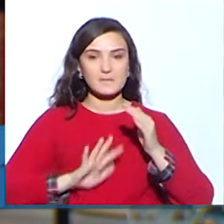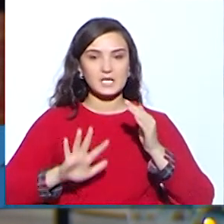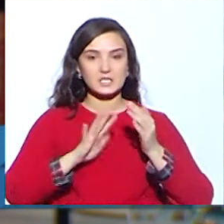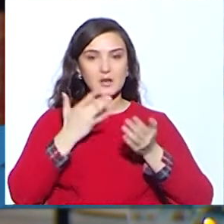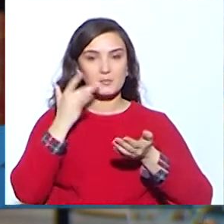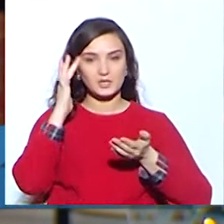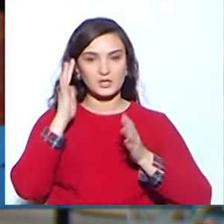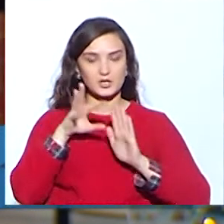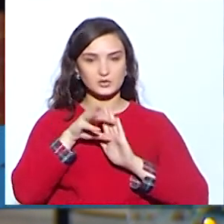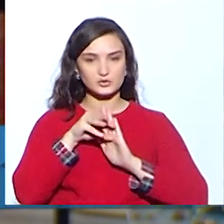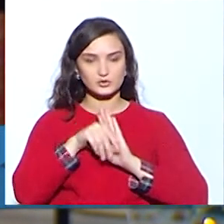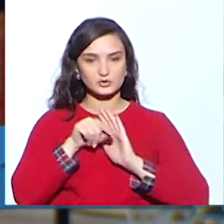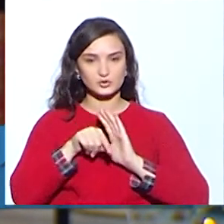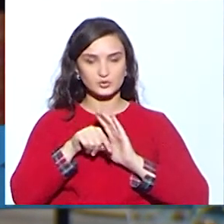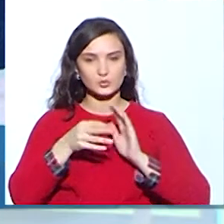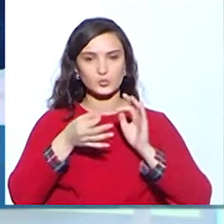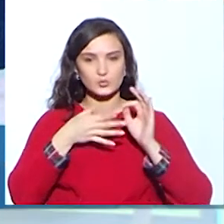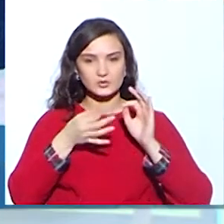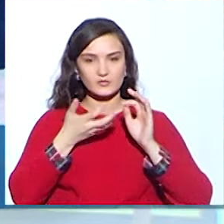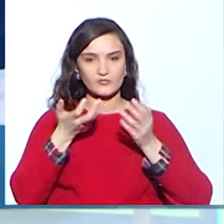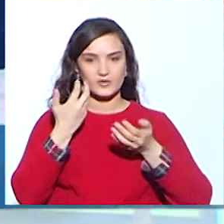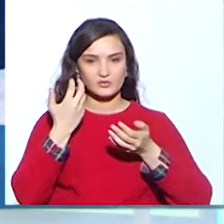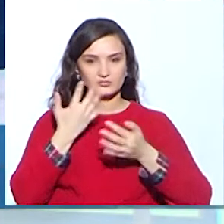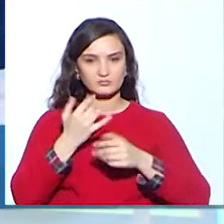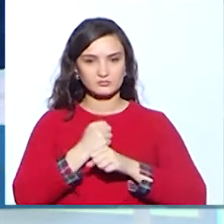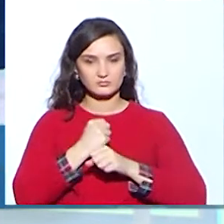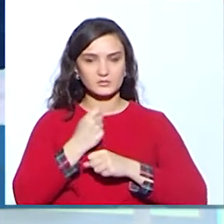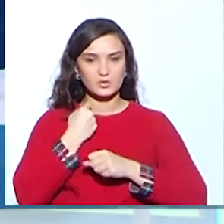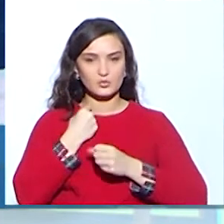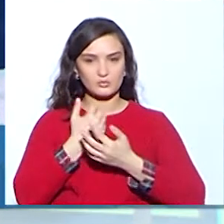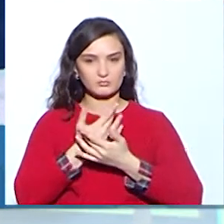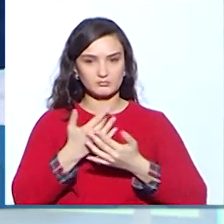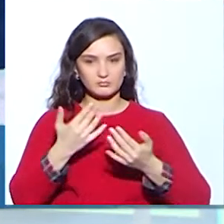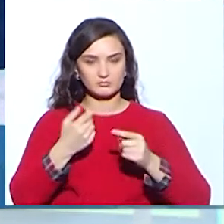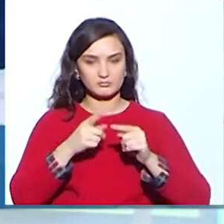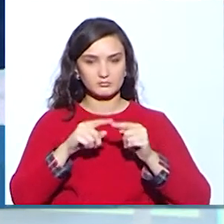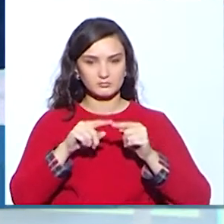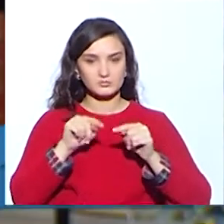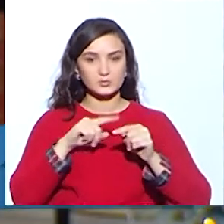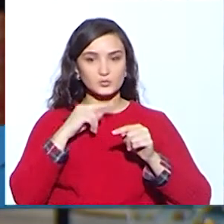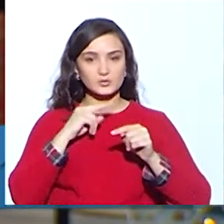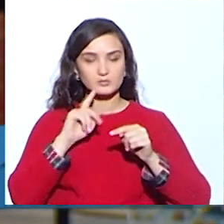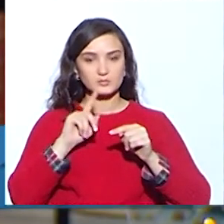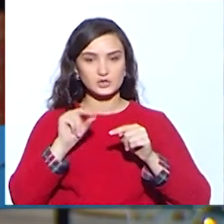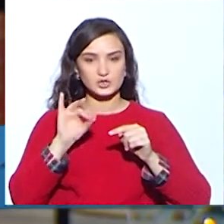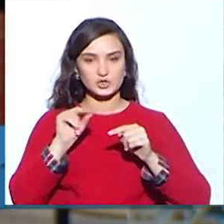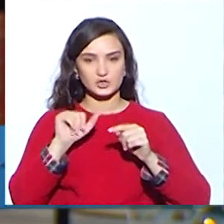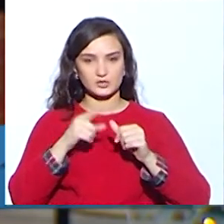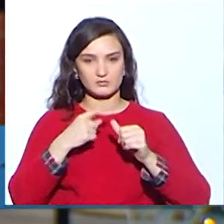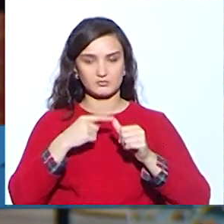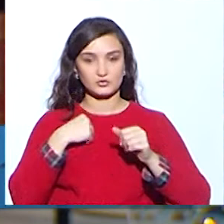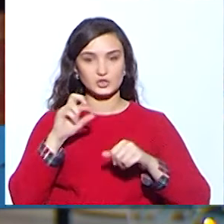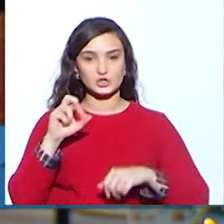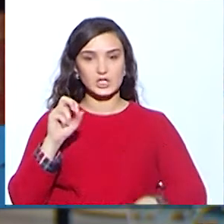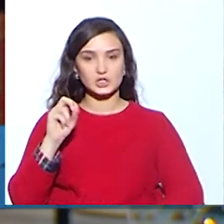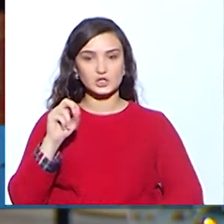ანდებში სიმინდისგან, ყურძნისგან და ვაშლისგან აკეთებდნენ ალკოჰოლურ სასმელს და რა არის საყურადღებო, რომ ჩიჩა ერქვა. ჩვენი ჭაჭის